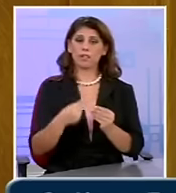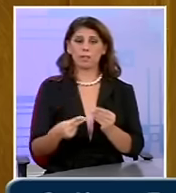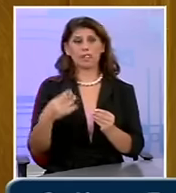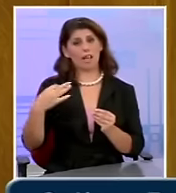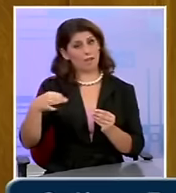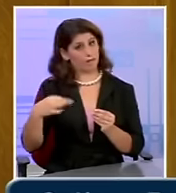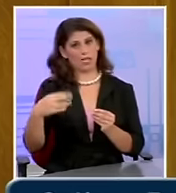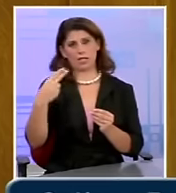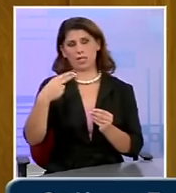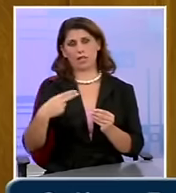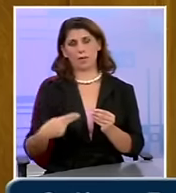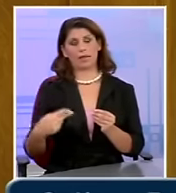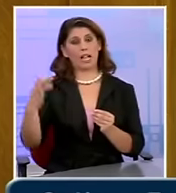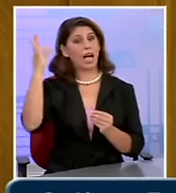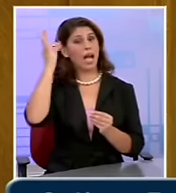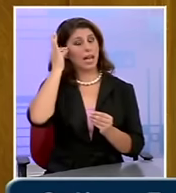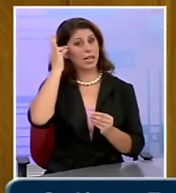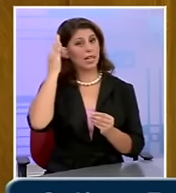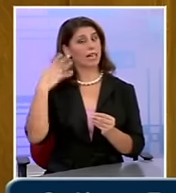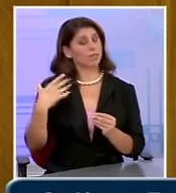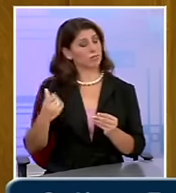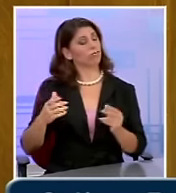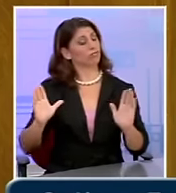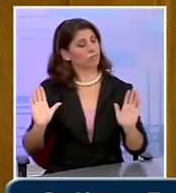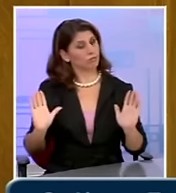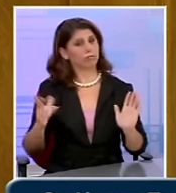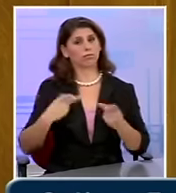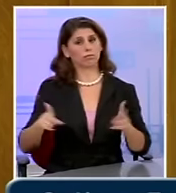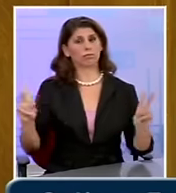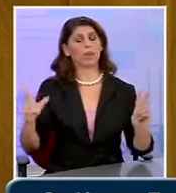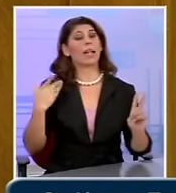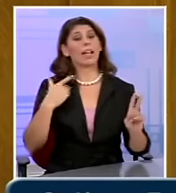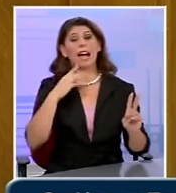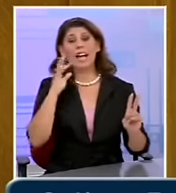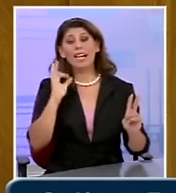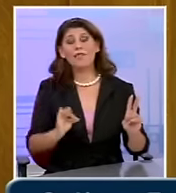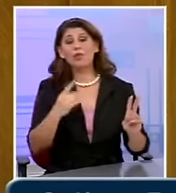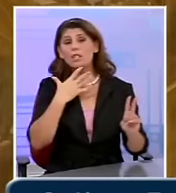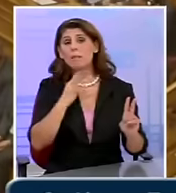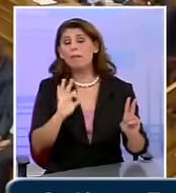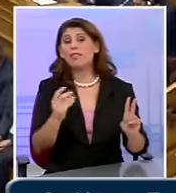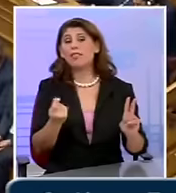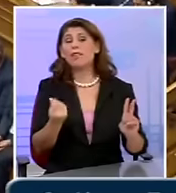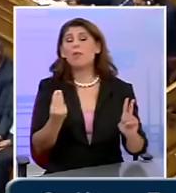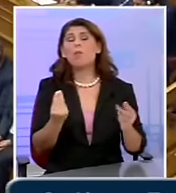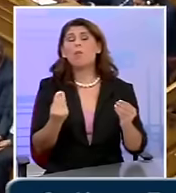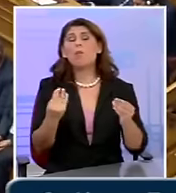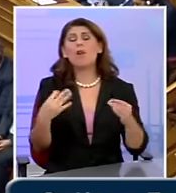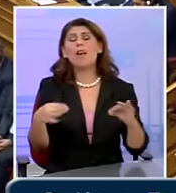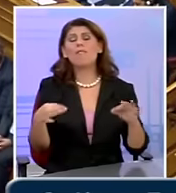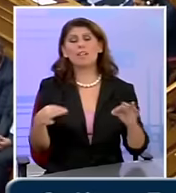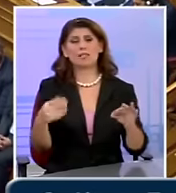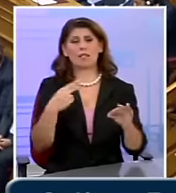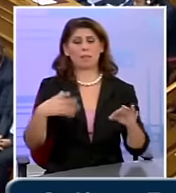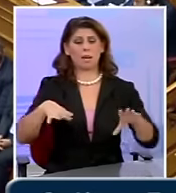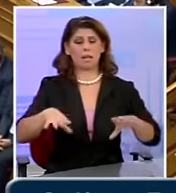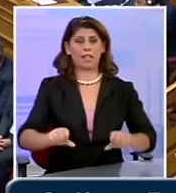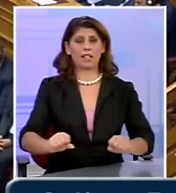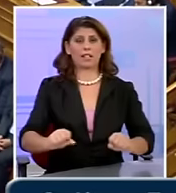Η Γαλλία είναι διατεθειμένη, ακριβώς επειδή είναι πολύ ευαίσθητη σε θέματα κυριαρχίας, να